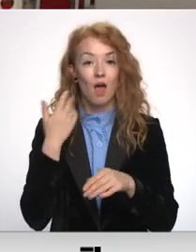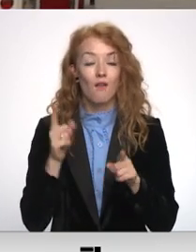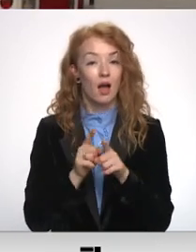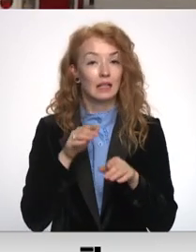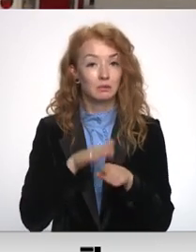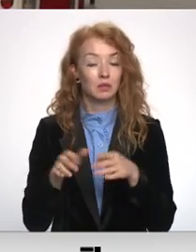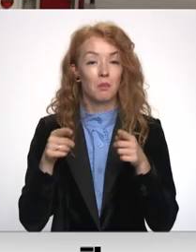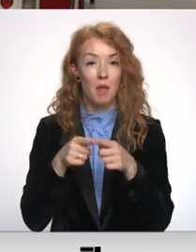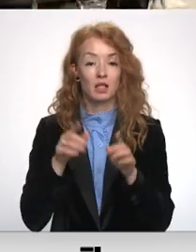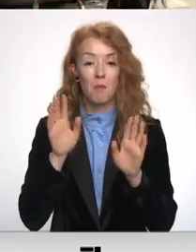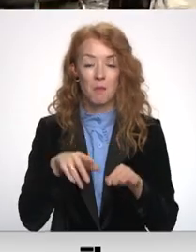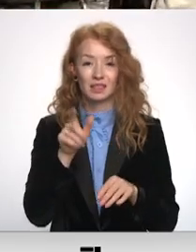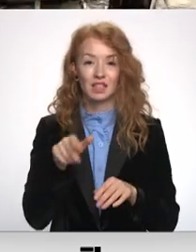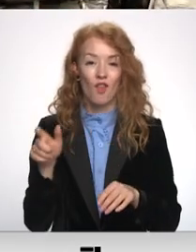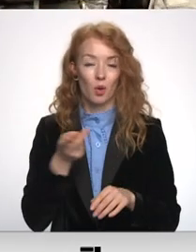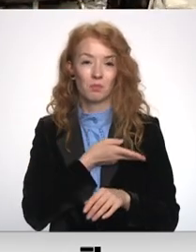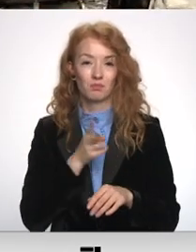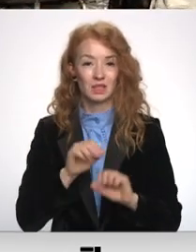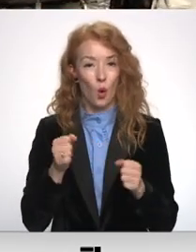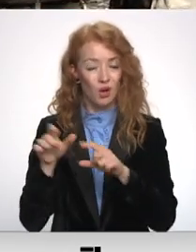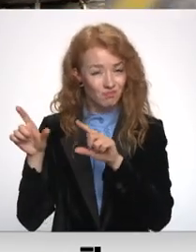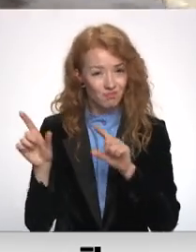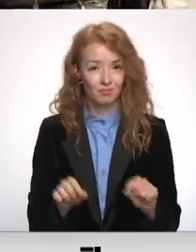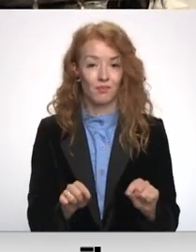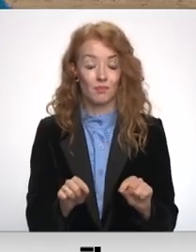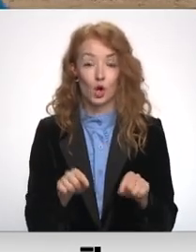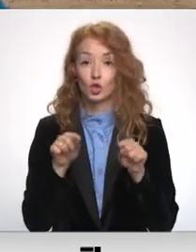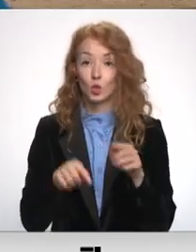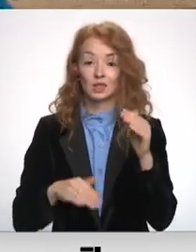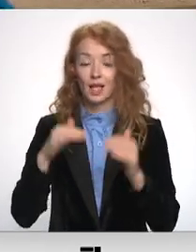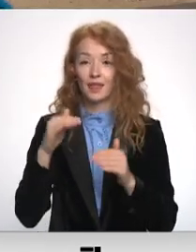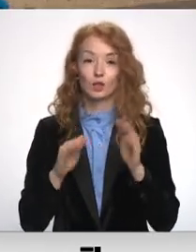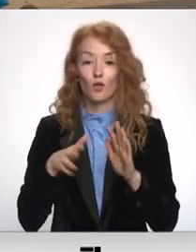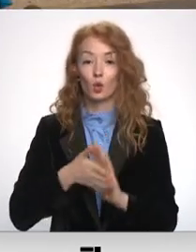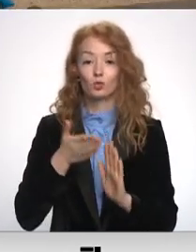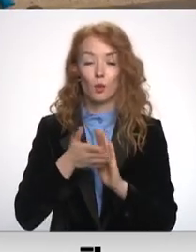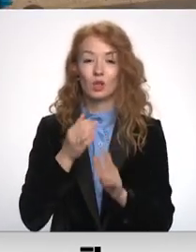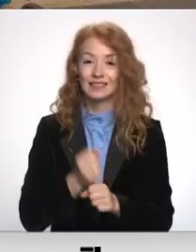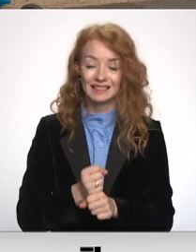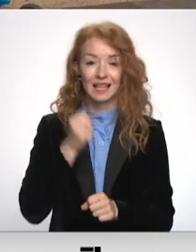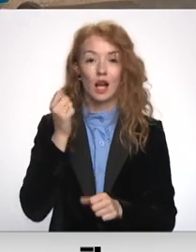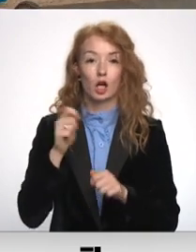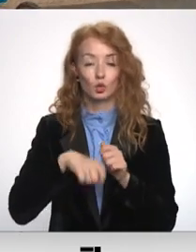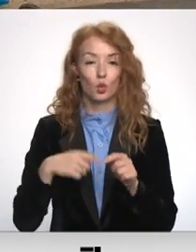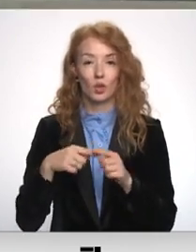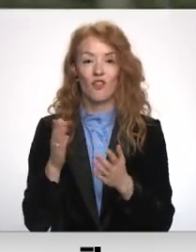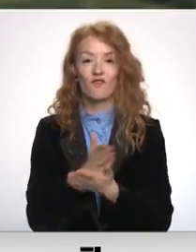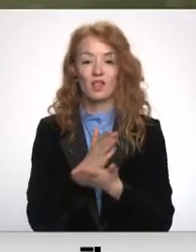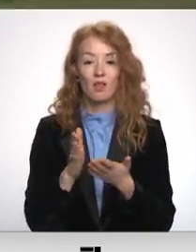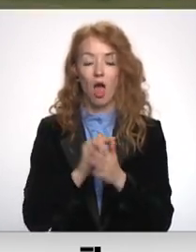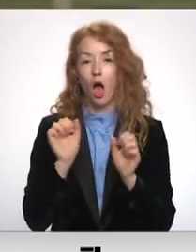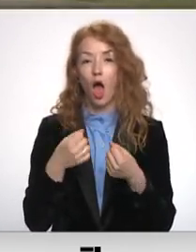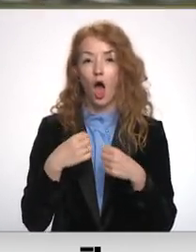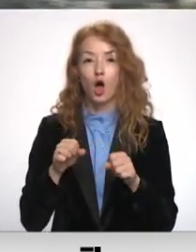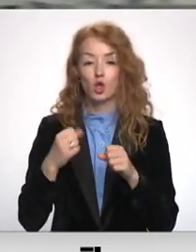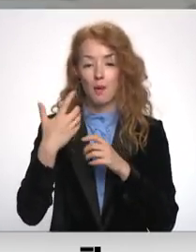par bojāgājušo skaita strauju samazinājumu. Policijā lēš, ka šo statistiku strauju varētu uzlabot stingrāki sodi un vidējā ātruma radari.